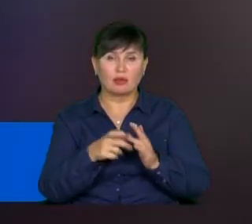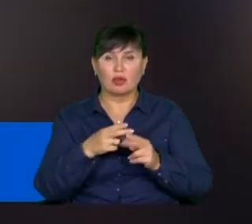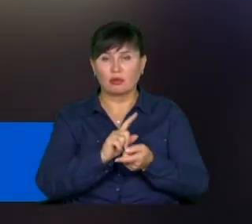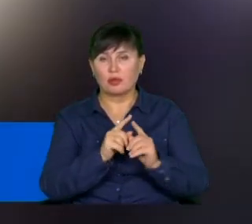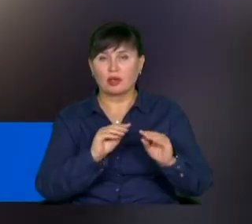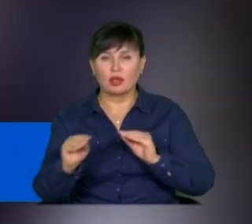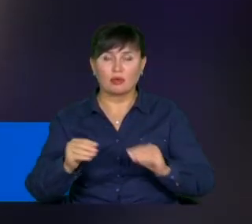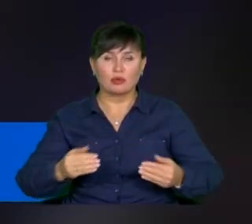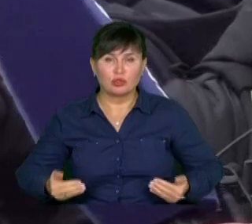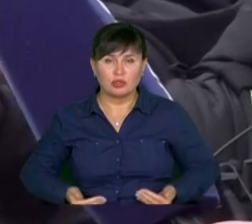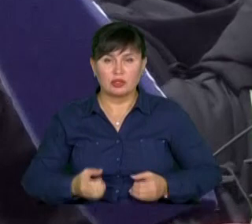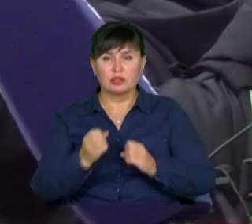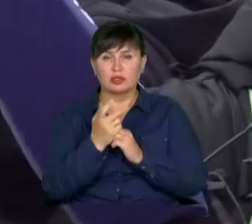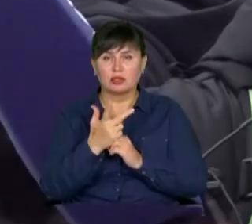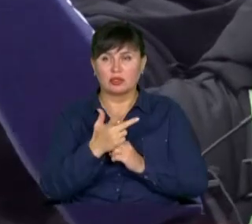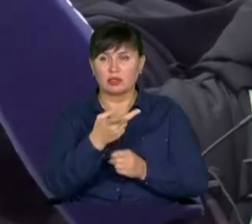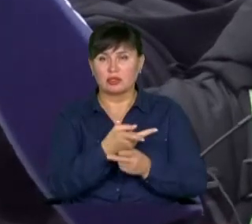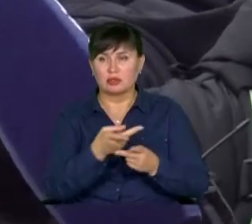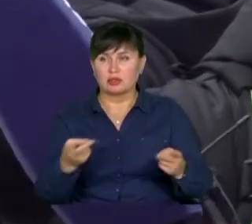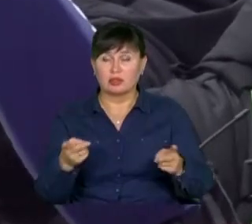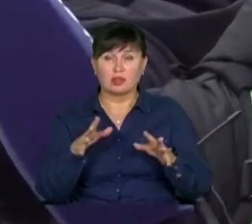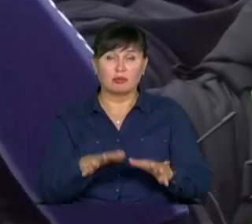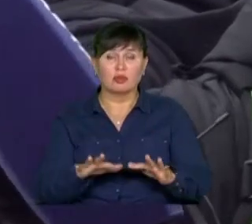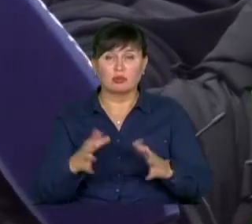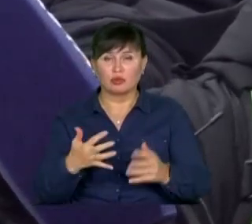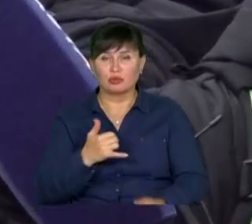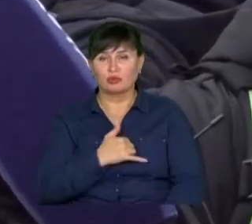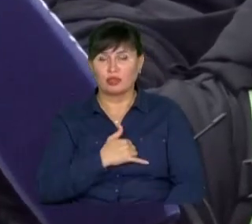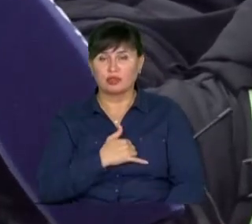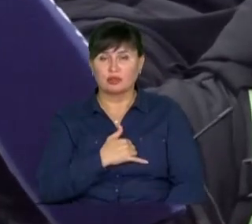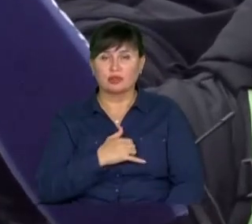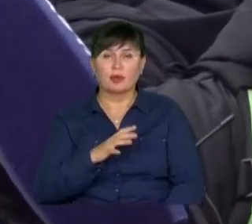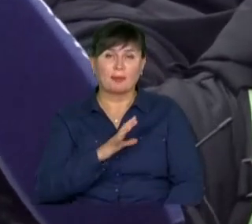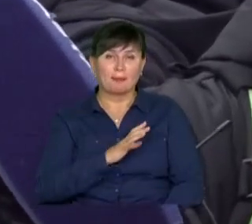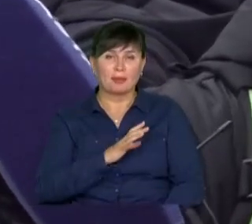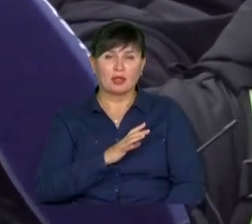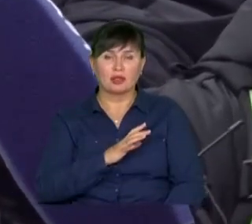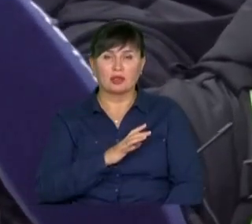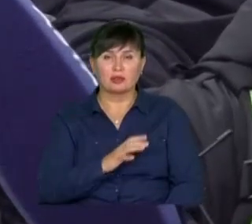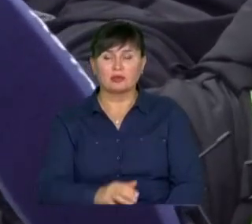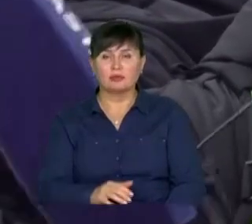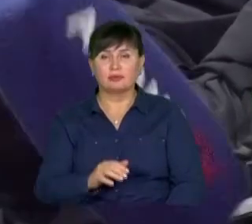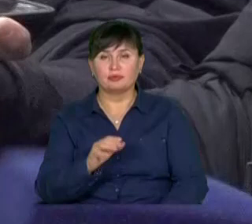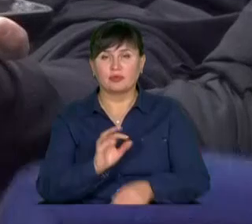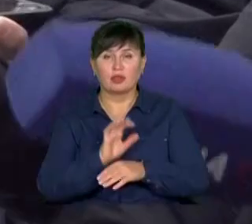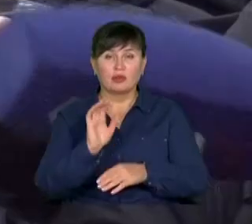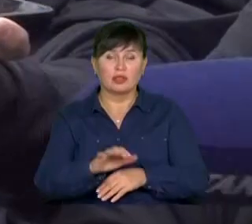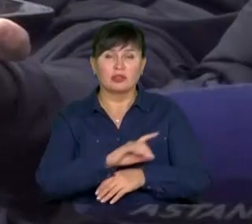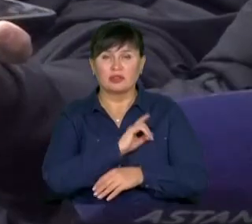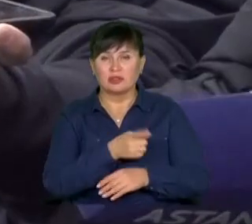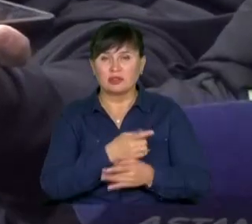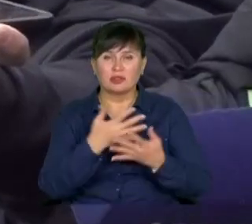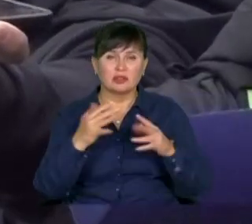в жилое, 13 тел. На место происшествия у нас были высланы по повышенному рангу силы и средства